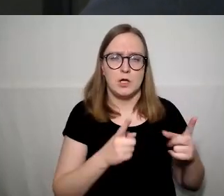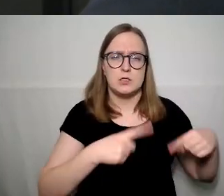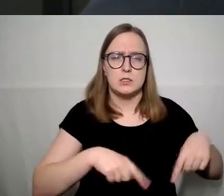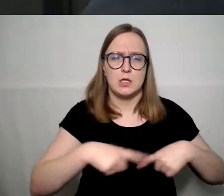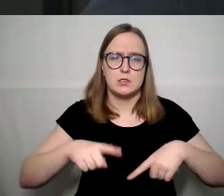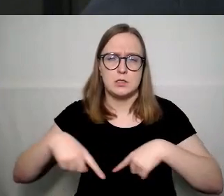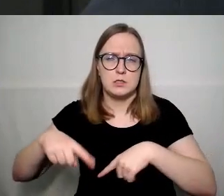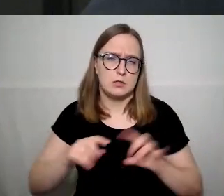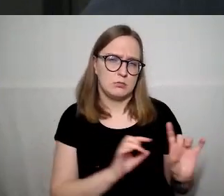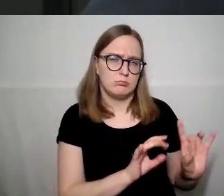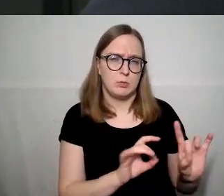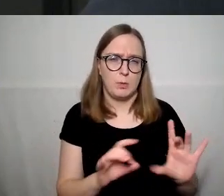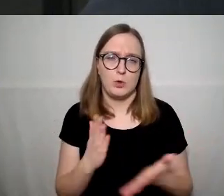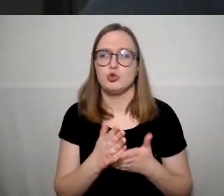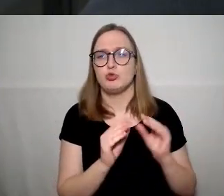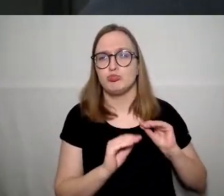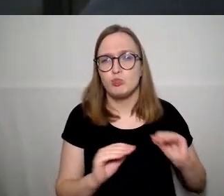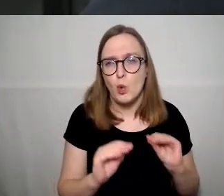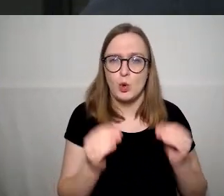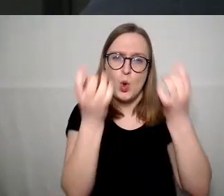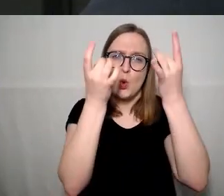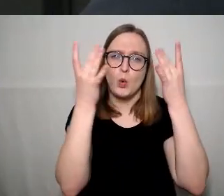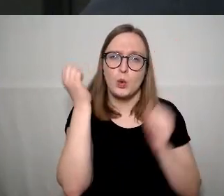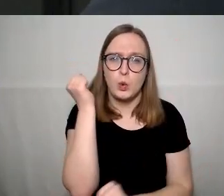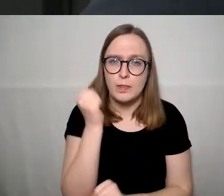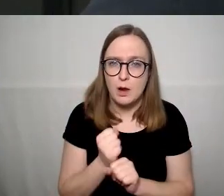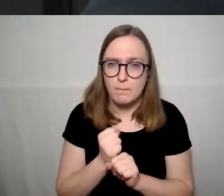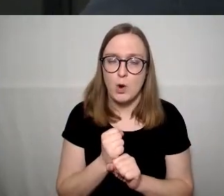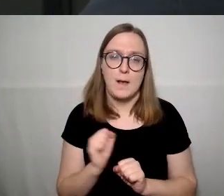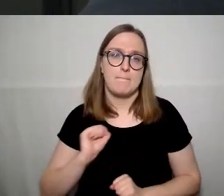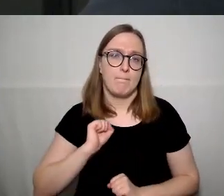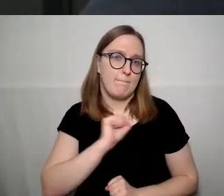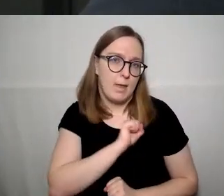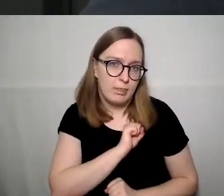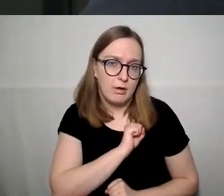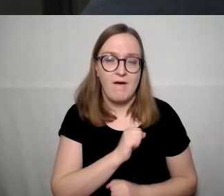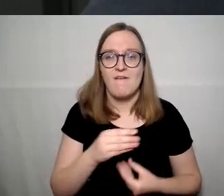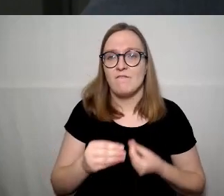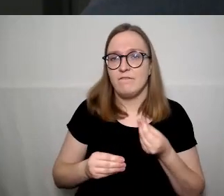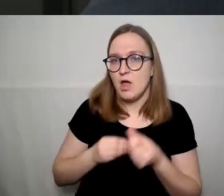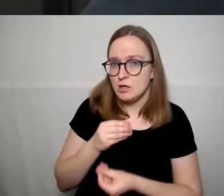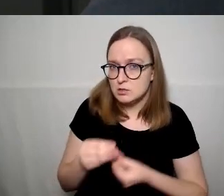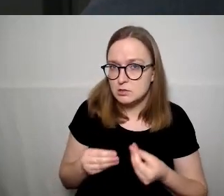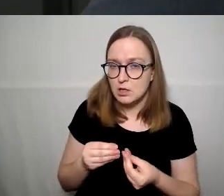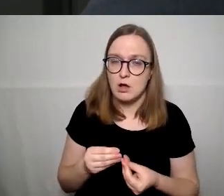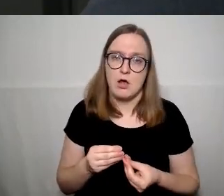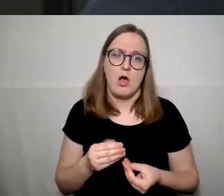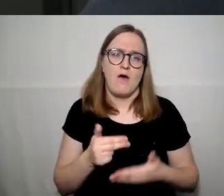tiek mokytojai, kultūros darbuotojai, medikai, verslininkai, įmonių